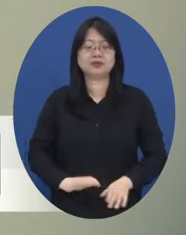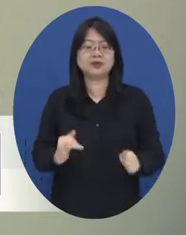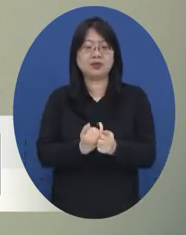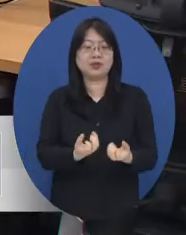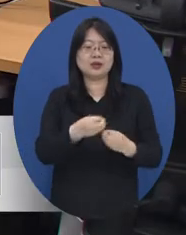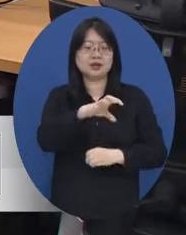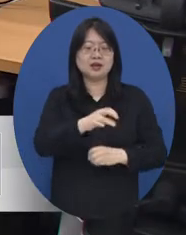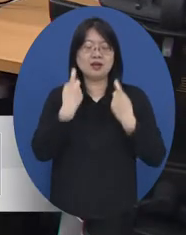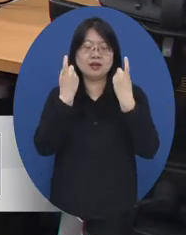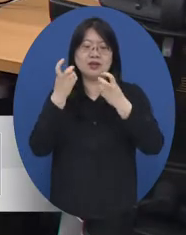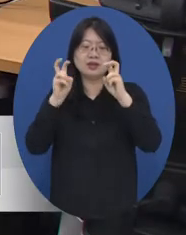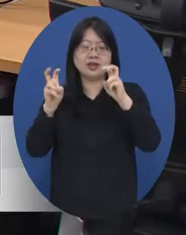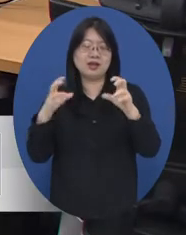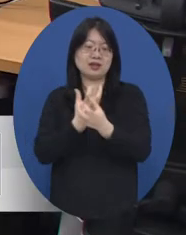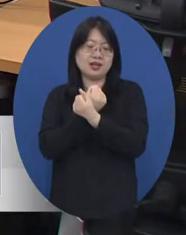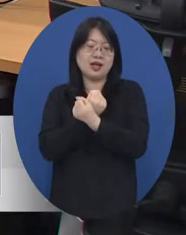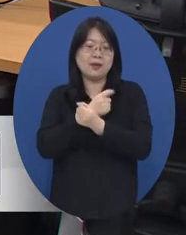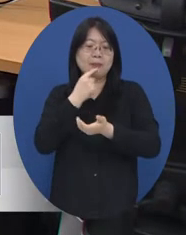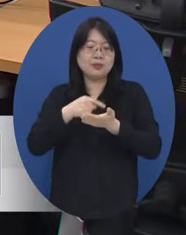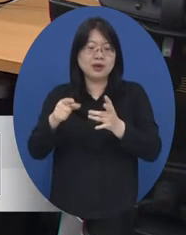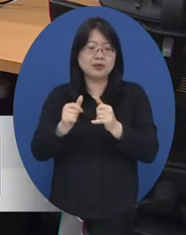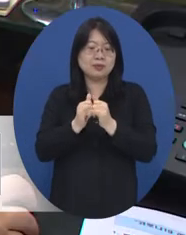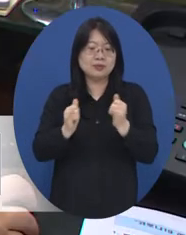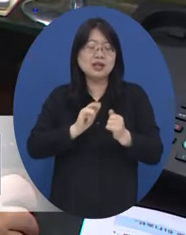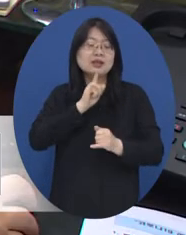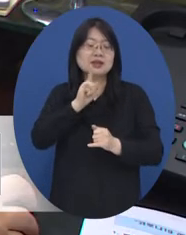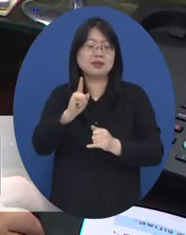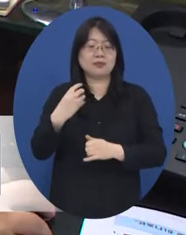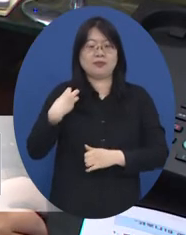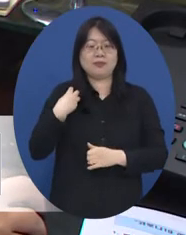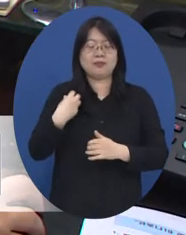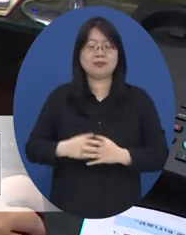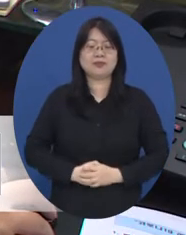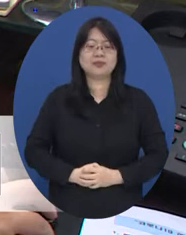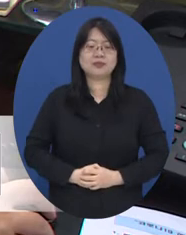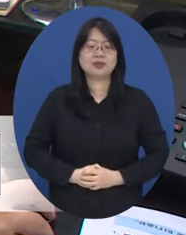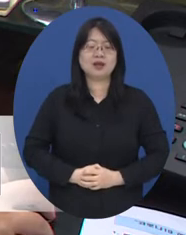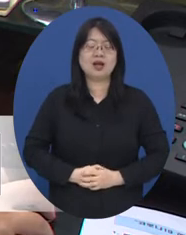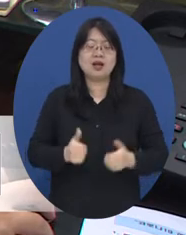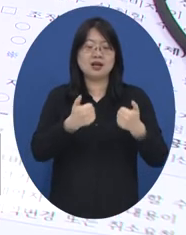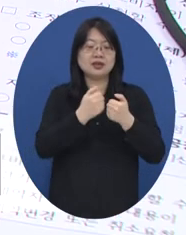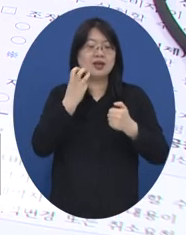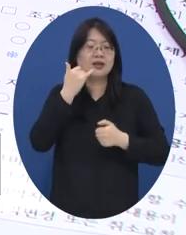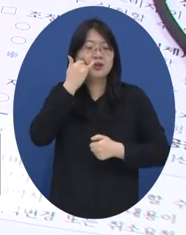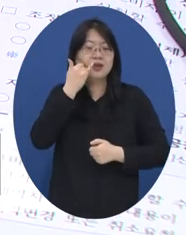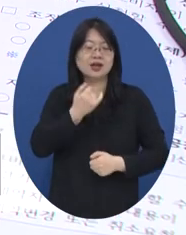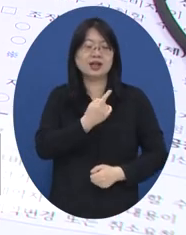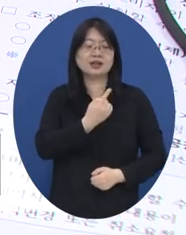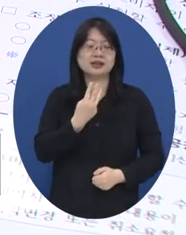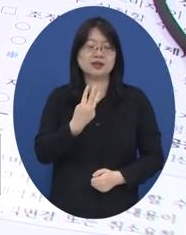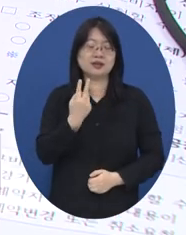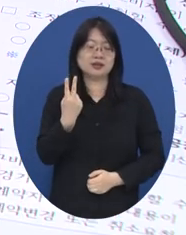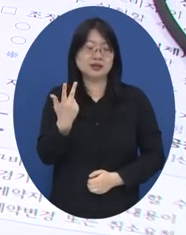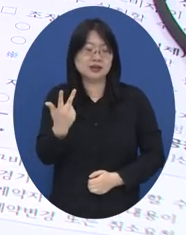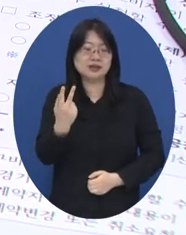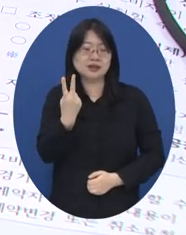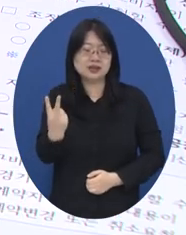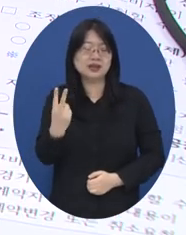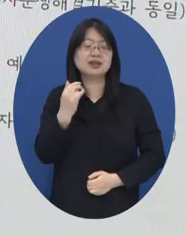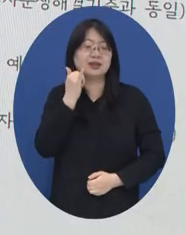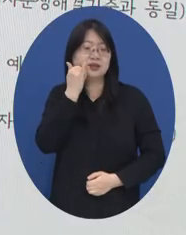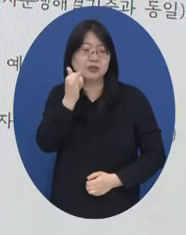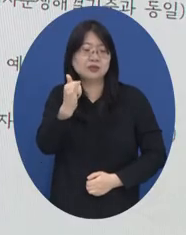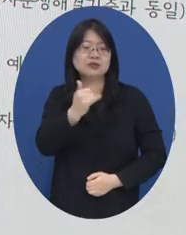합니다 도회 소재 결혼 식장 인하여 행사 등과 계약한 피해 도민이 신청 대상이며 소비자상담센터 전 화 번